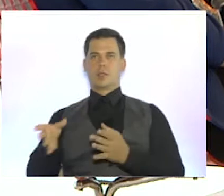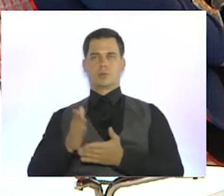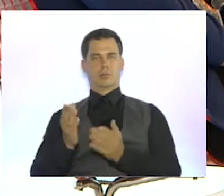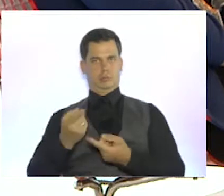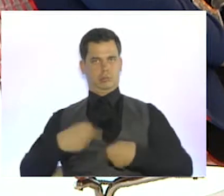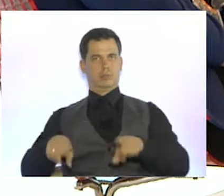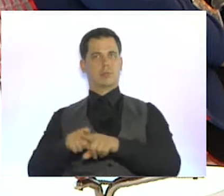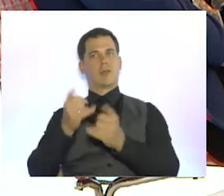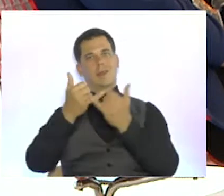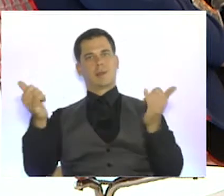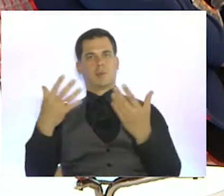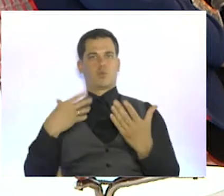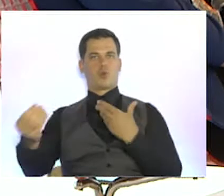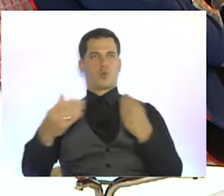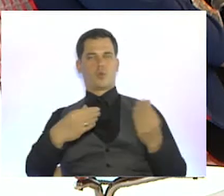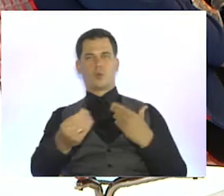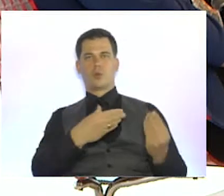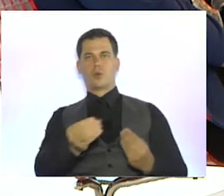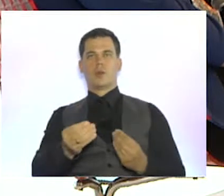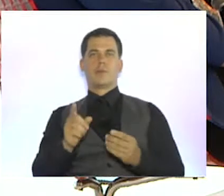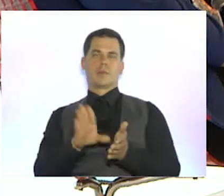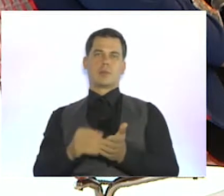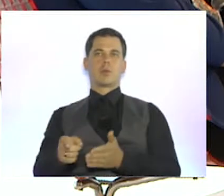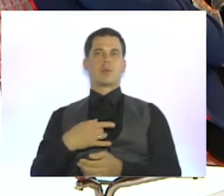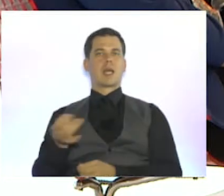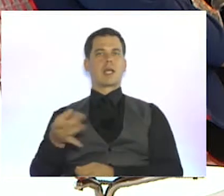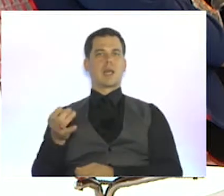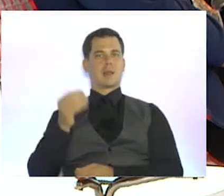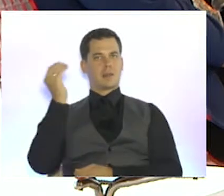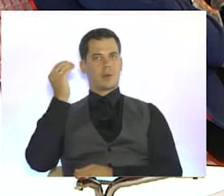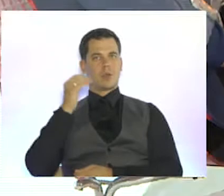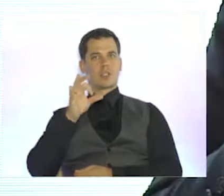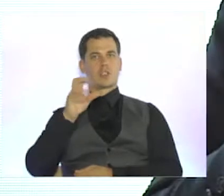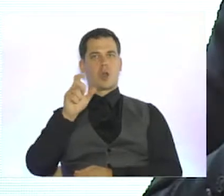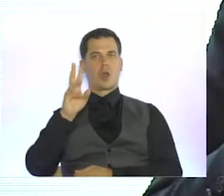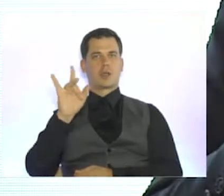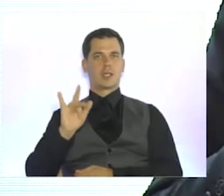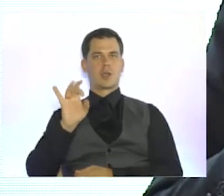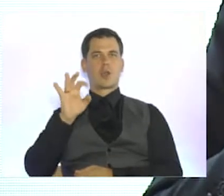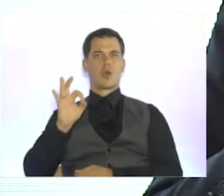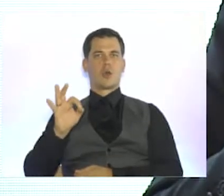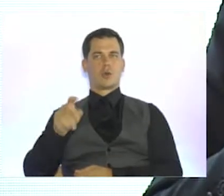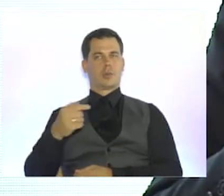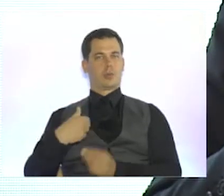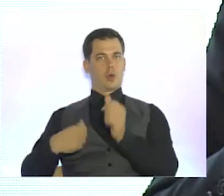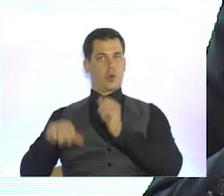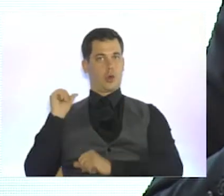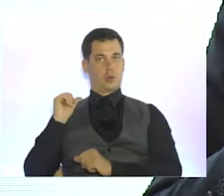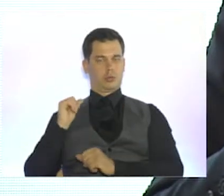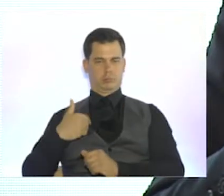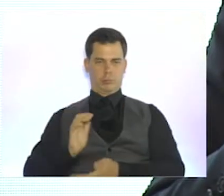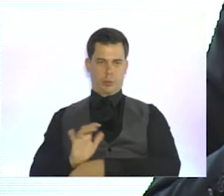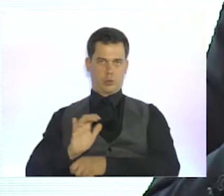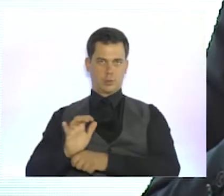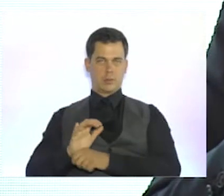naprawdę na innych rynkach, czyli de facto niech będzie przykładem nasza gra do nauki programowania ScottyGo. To jest rok temu powstały produkt na